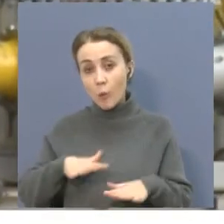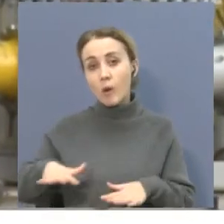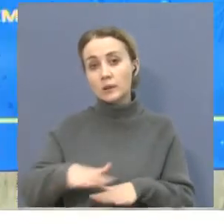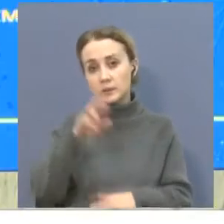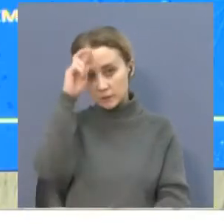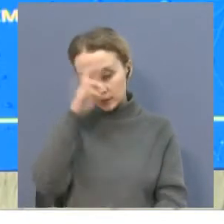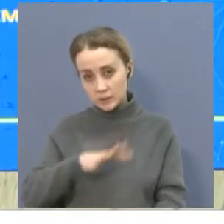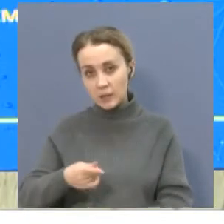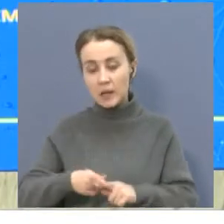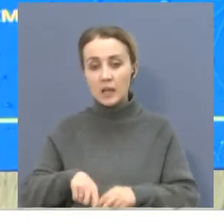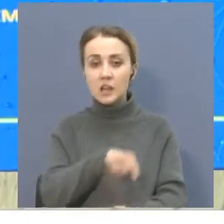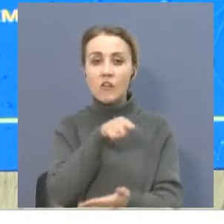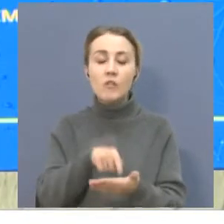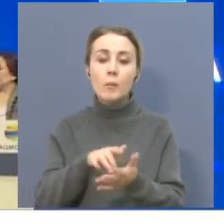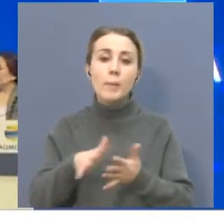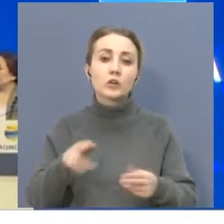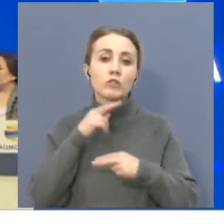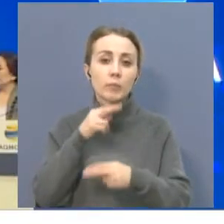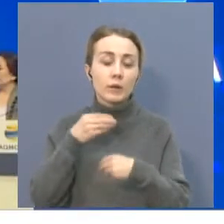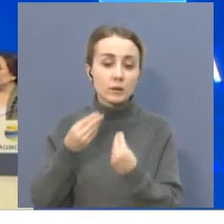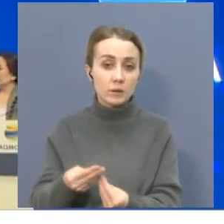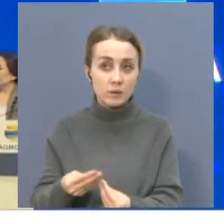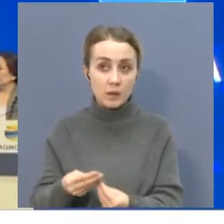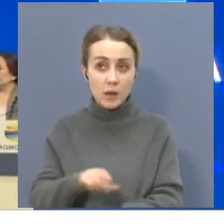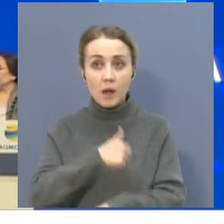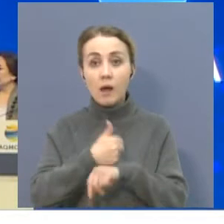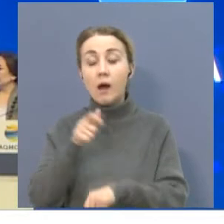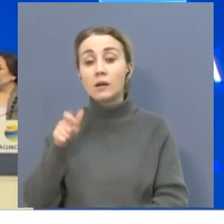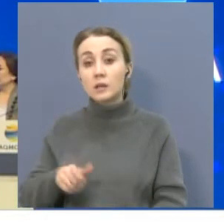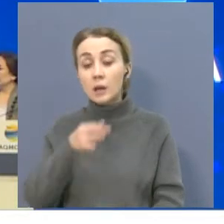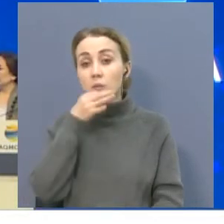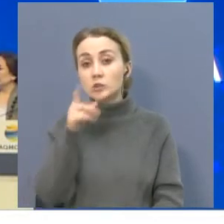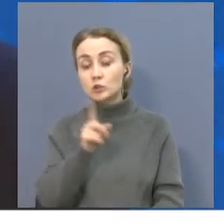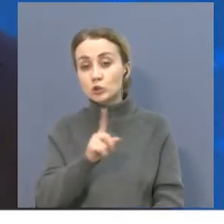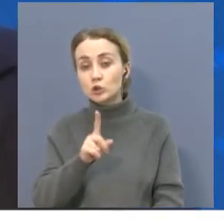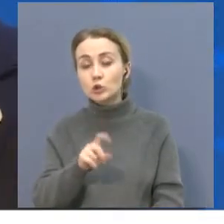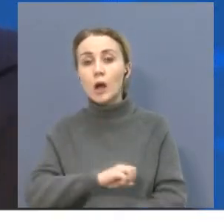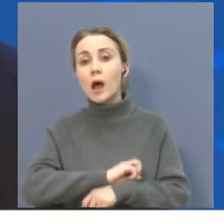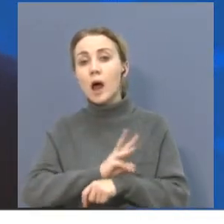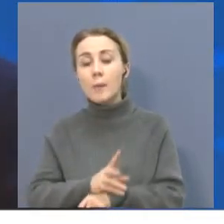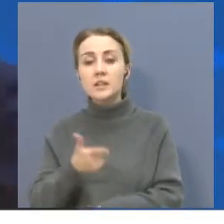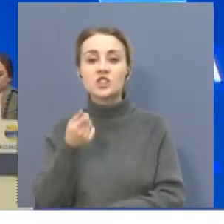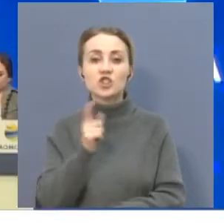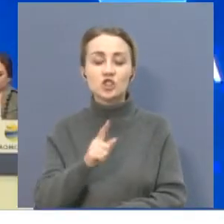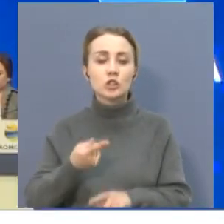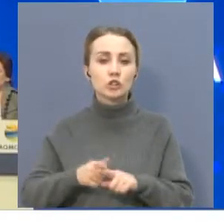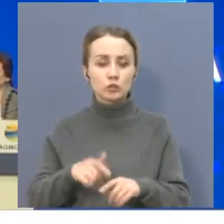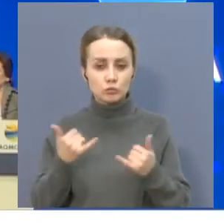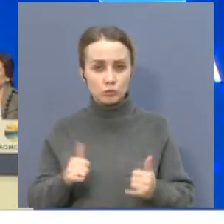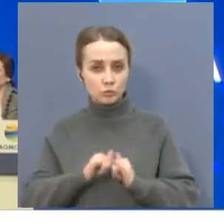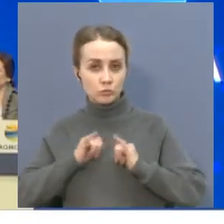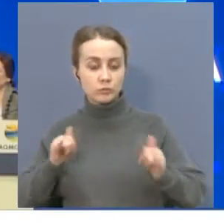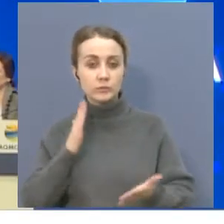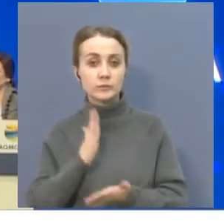келеді. Облыс әкімі Ермек Маржықпаев аймақты көгілдір отынмен қамтамасыз ету қарқын алып келе жатқанын айтты. По первую